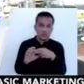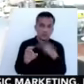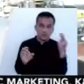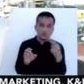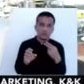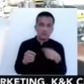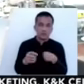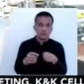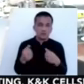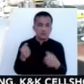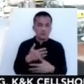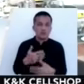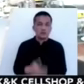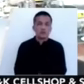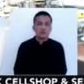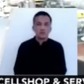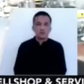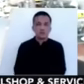Nakakatakot. Bakit ka aatras sana?